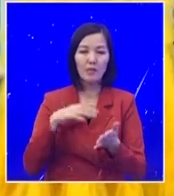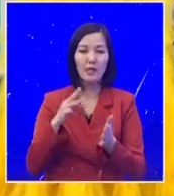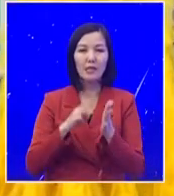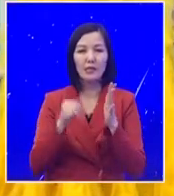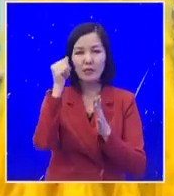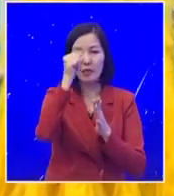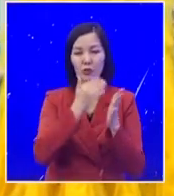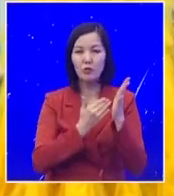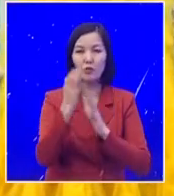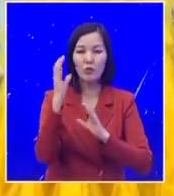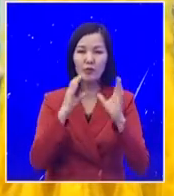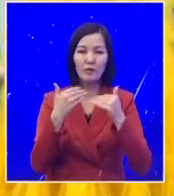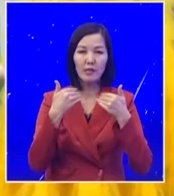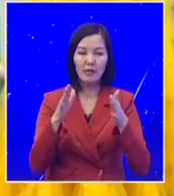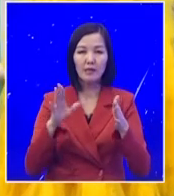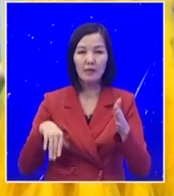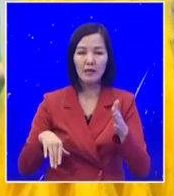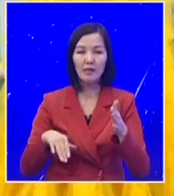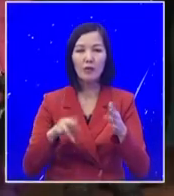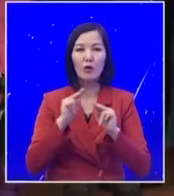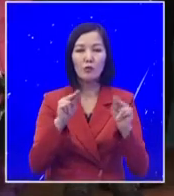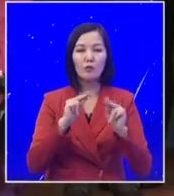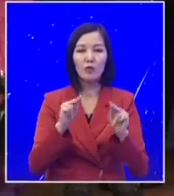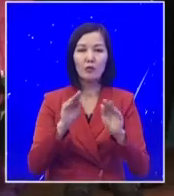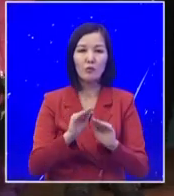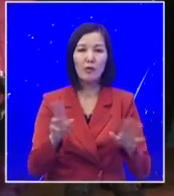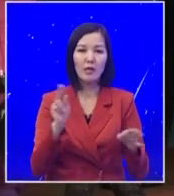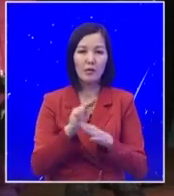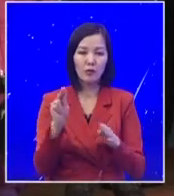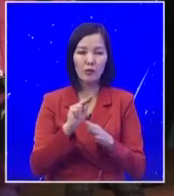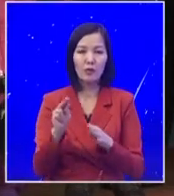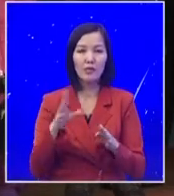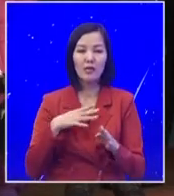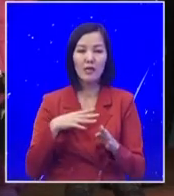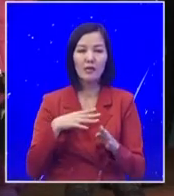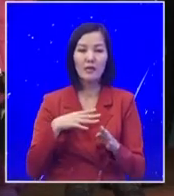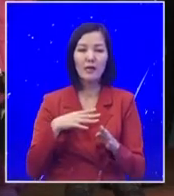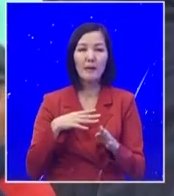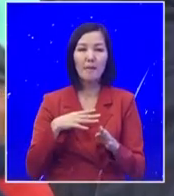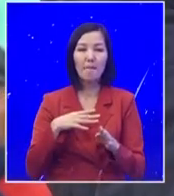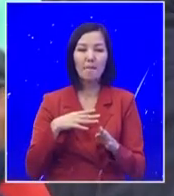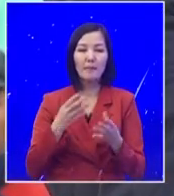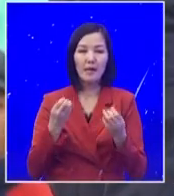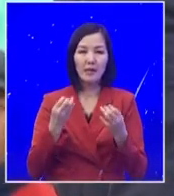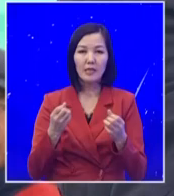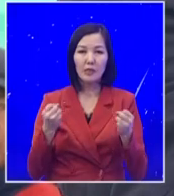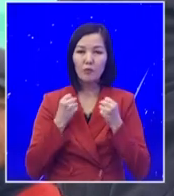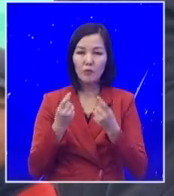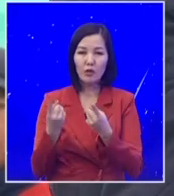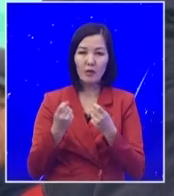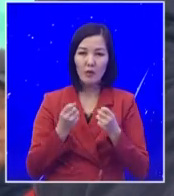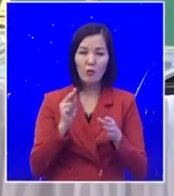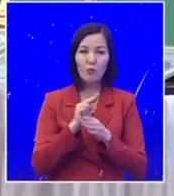жылдары жоғары оқу орнын тәмамдаған соң ұстаз болып шәкірт тәрбиеледі. Балаларды білім нәрімен сусындатып қана қоймай, спортқа да